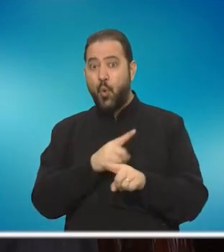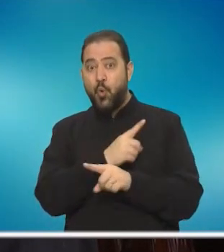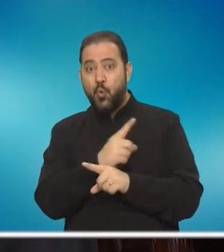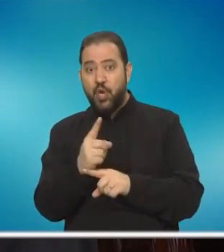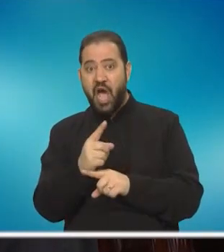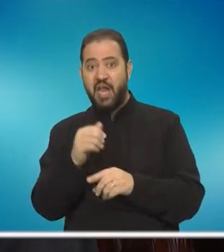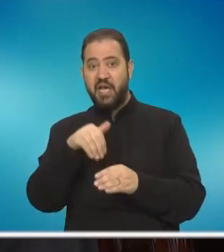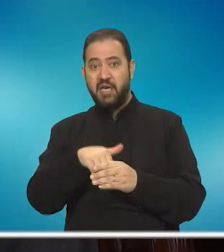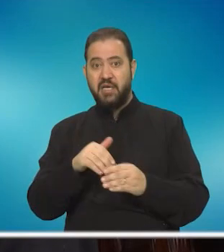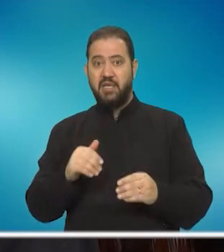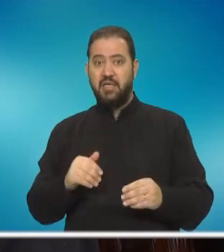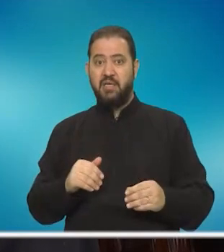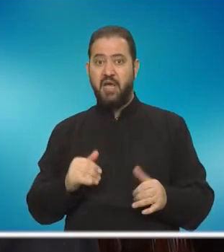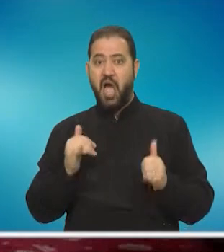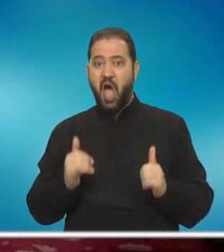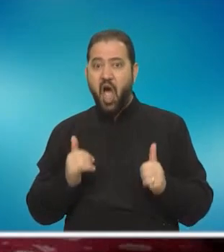lucrare